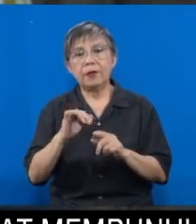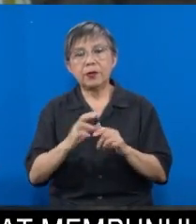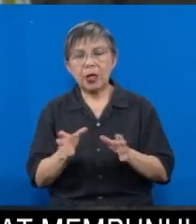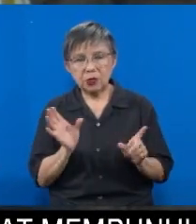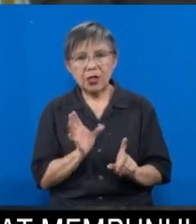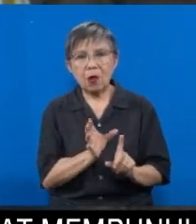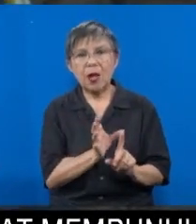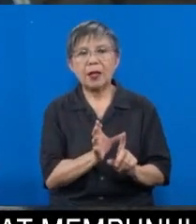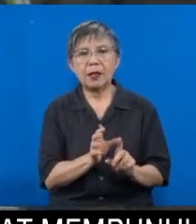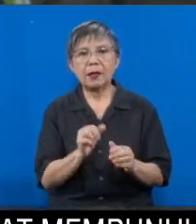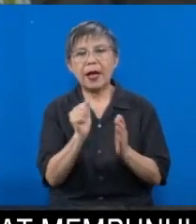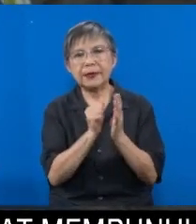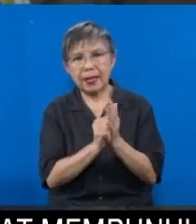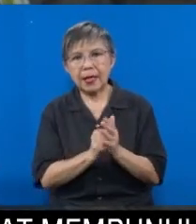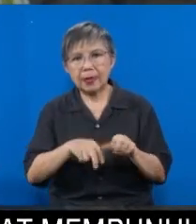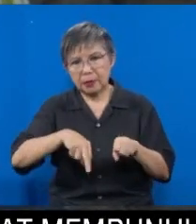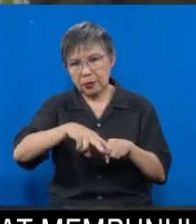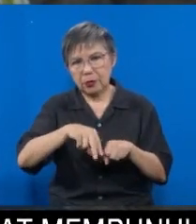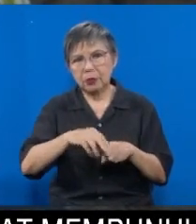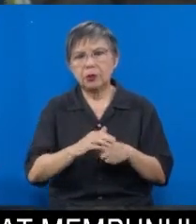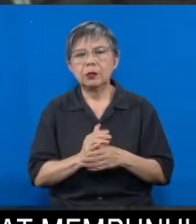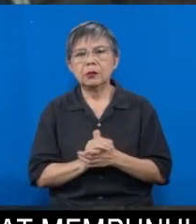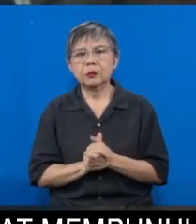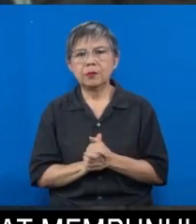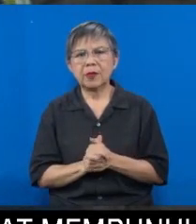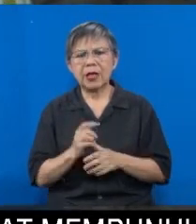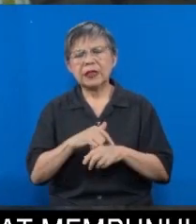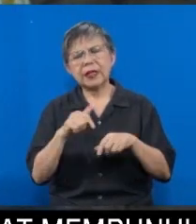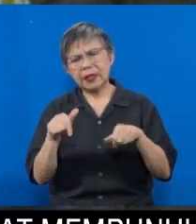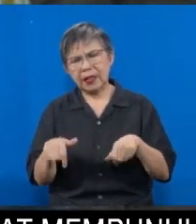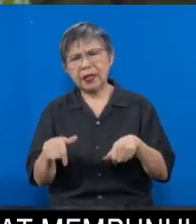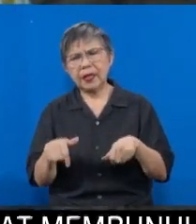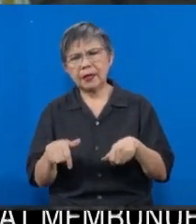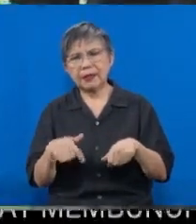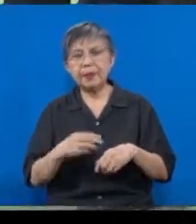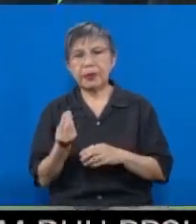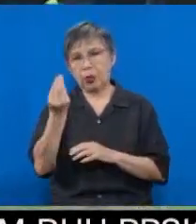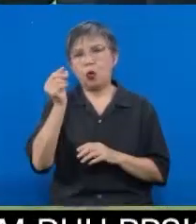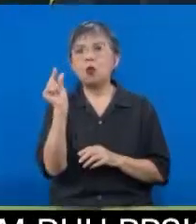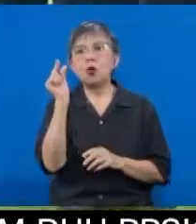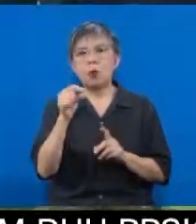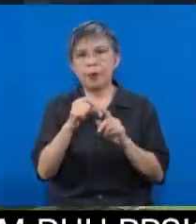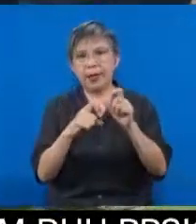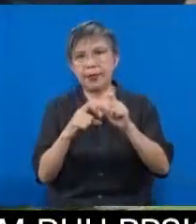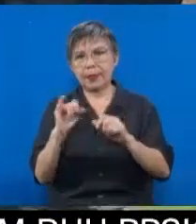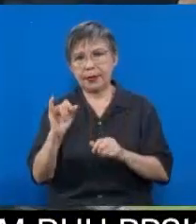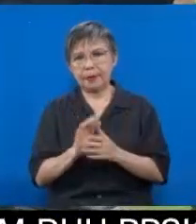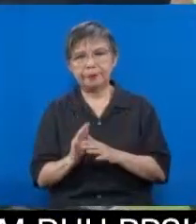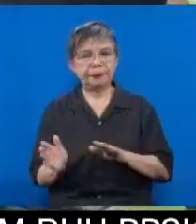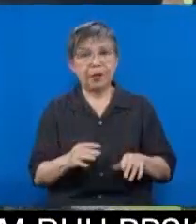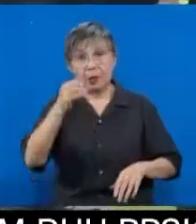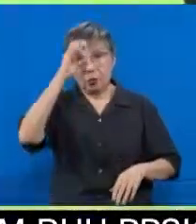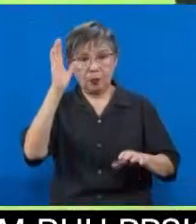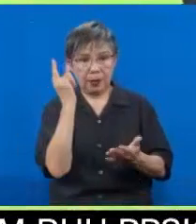anak-anak, ya harus saya tetap seperti, ya karena memang sekarang faktanya saya masih ketua umum. Sejauh ini polisi telah